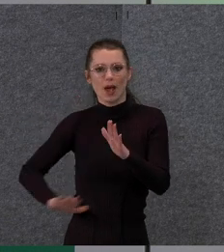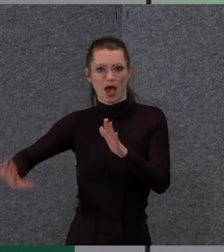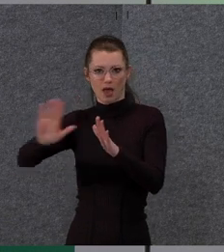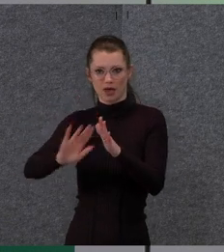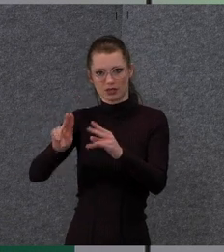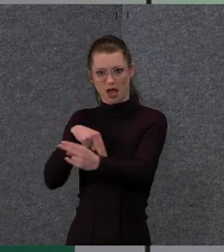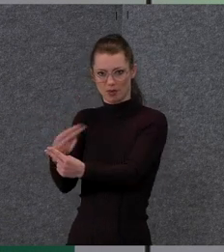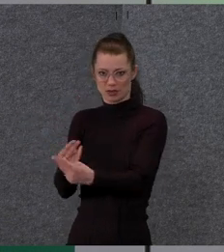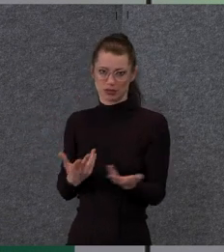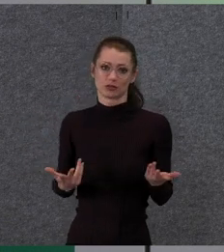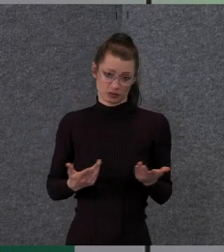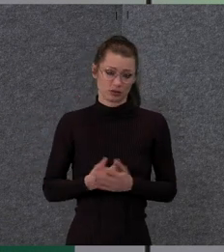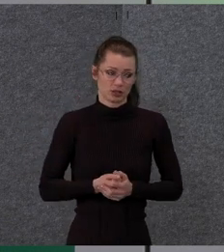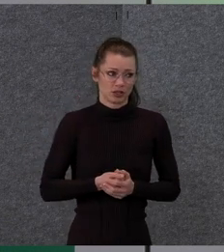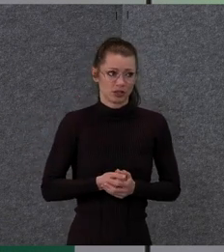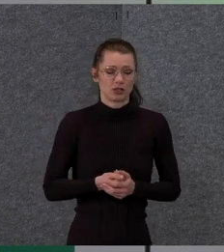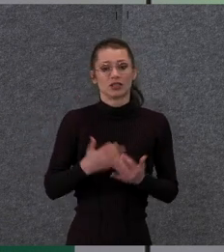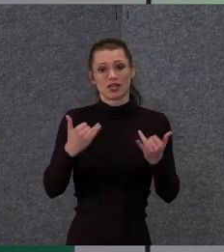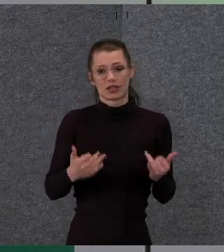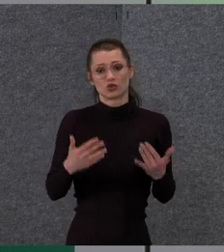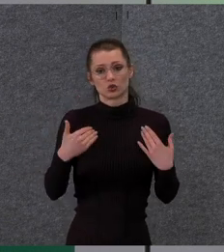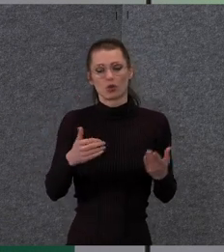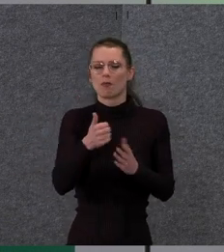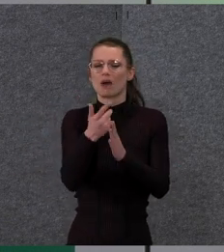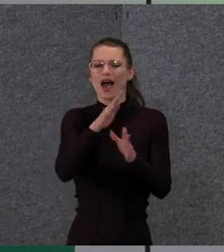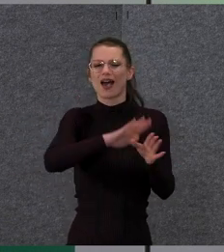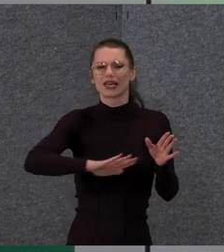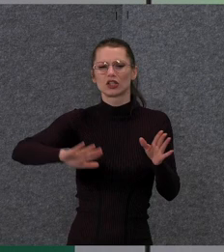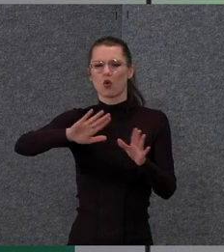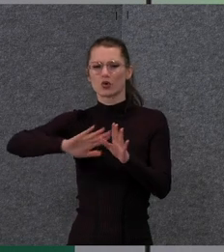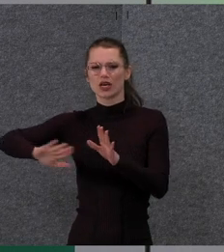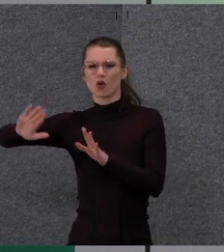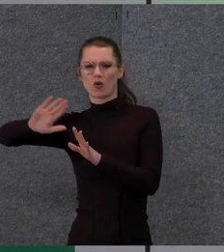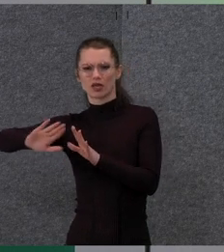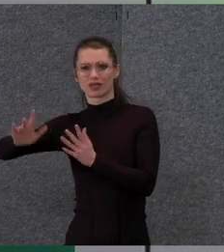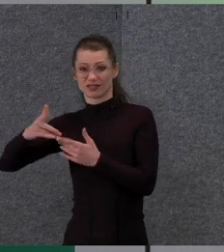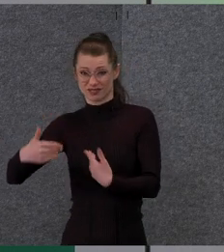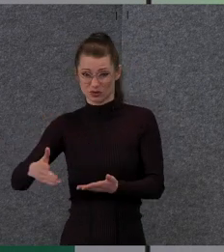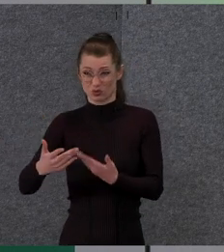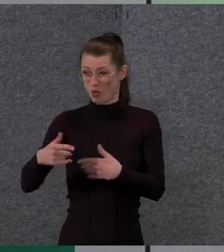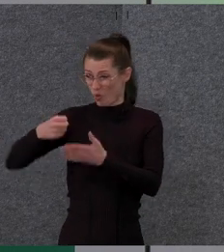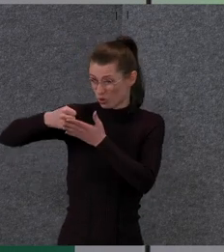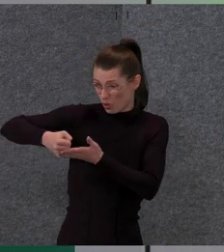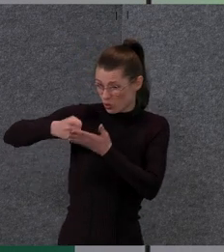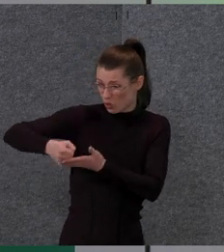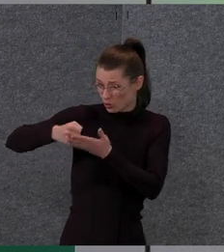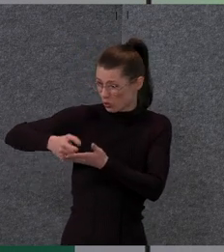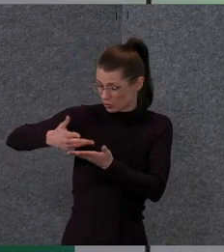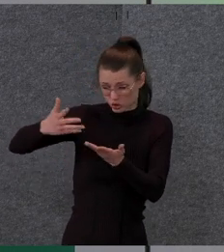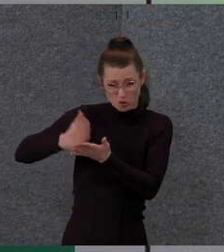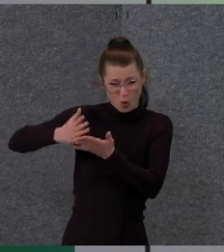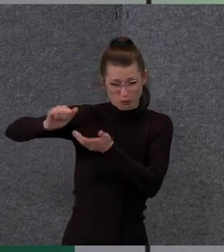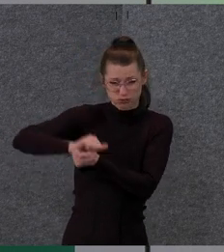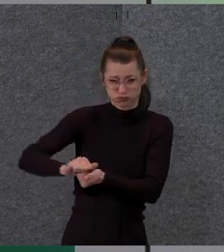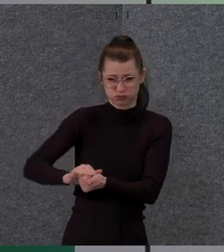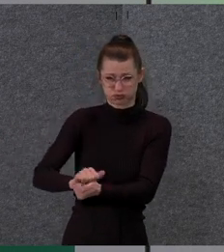Menschen auf dieser Welt gut gehen? Weil gerade ist es schon so, dass einige Regionen bereits beginnen, unter dem Druck zu kollabieren. Und dagegen müssen wir